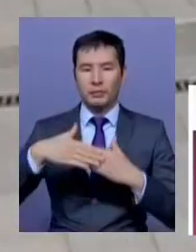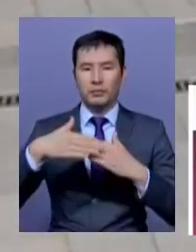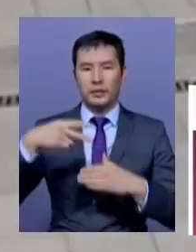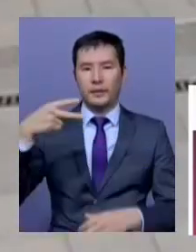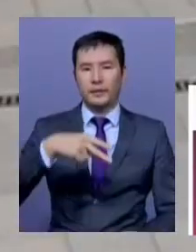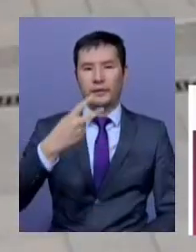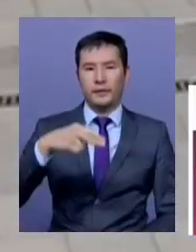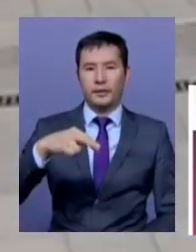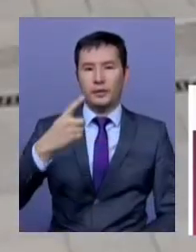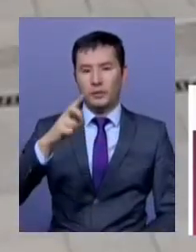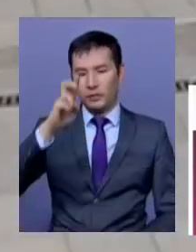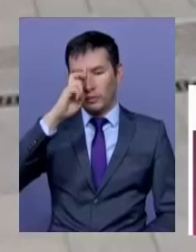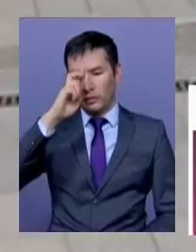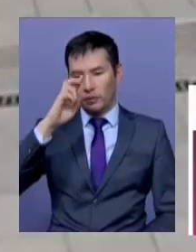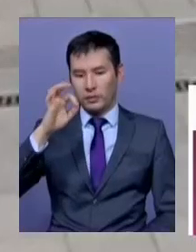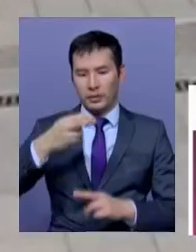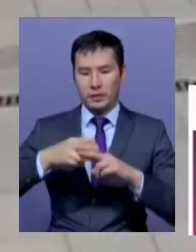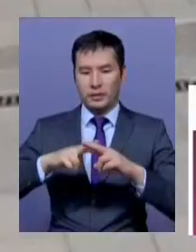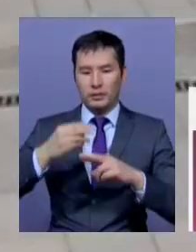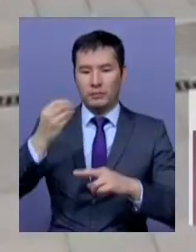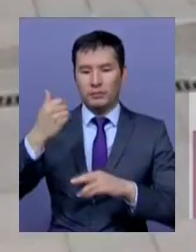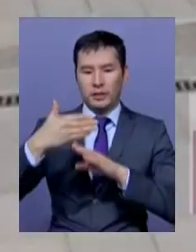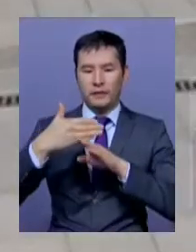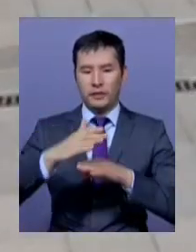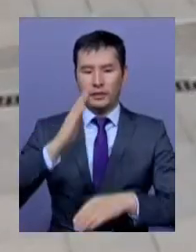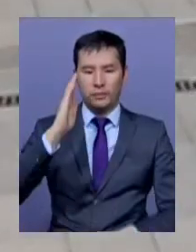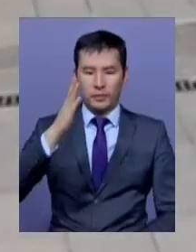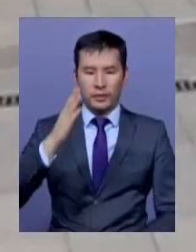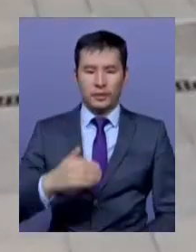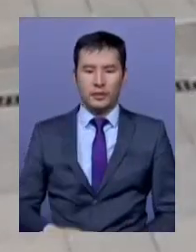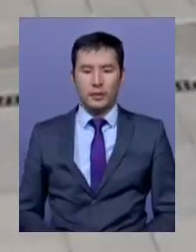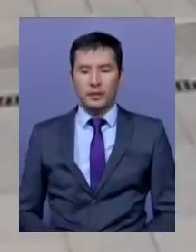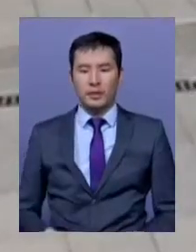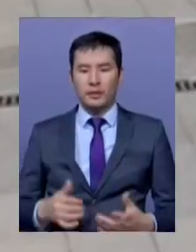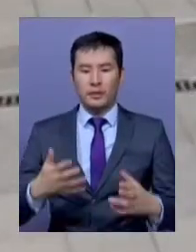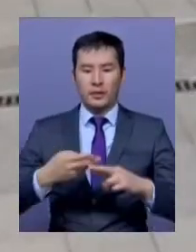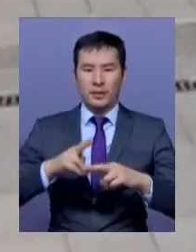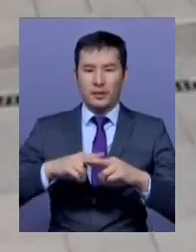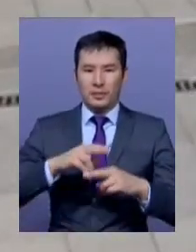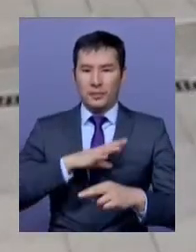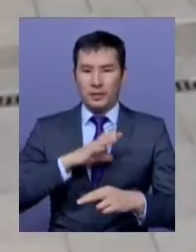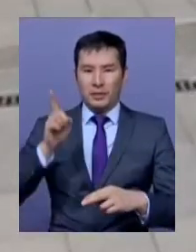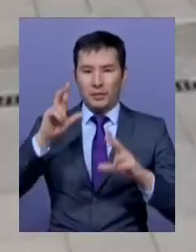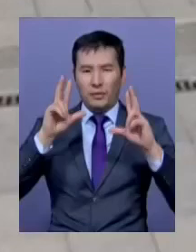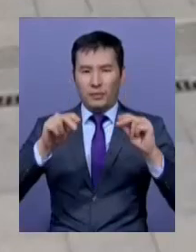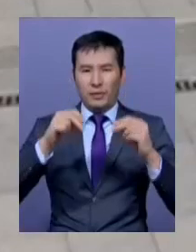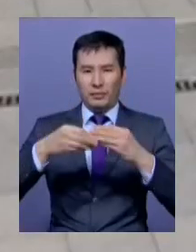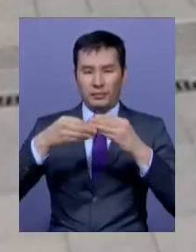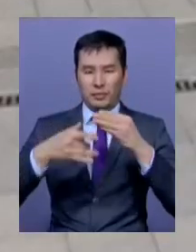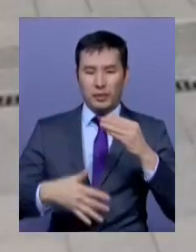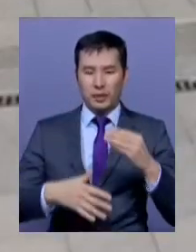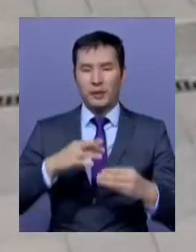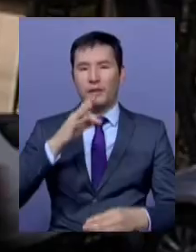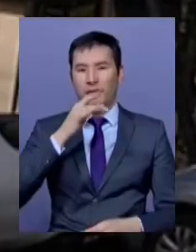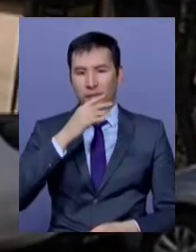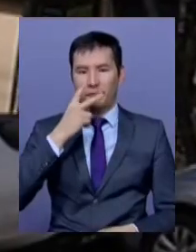бетон құйылды. Сосын орталықтың бел ортасына беріктігін арттыру мақсатында карбон ленталарын орнаттық. Қазір нысан 10 балдық жер сілкінісіне